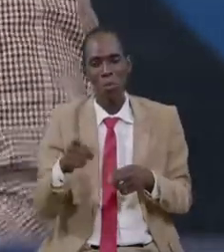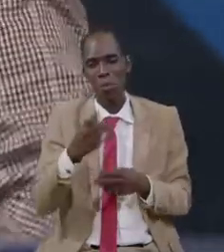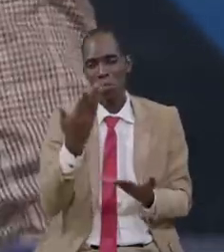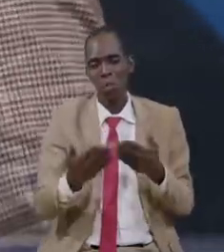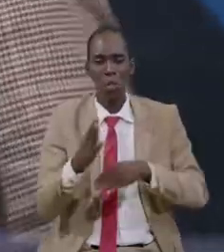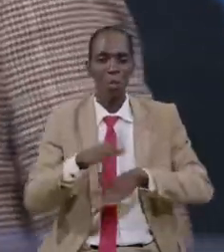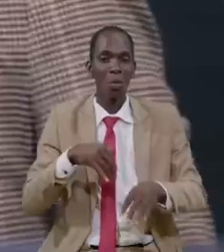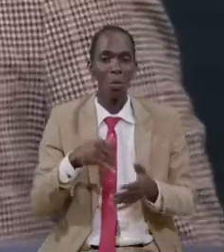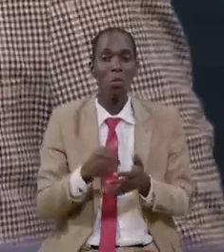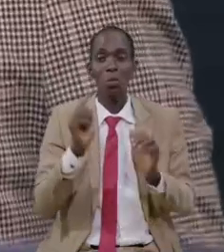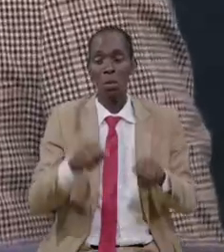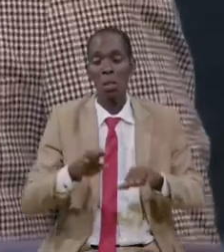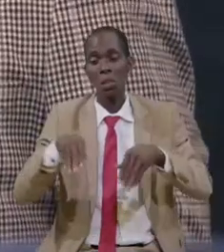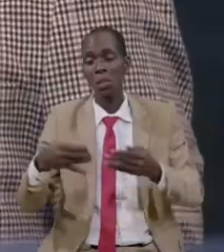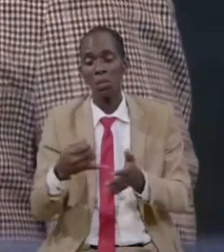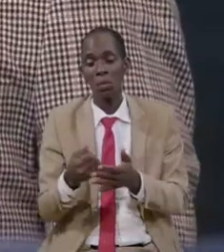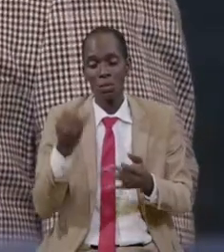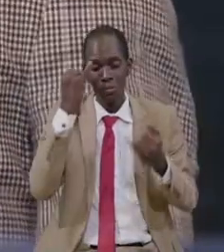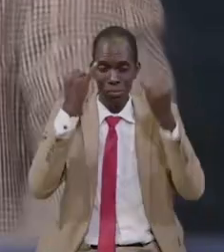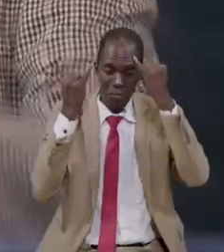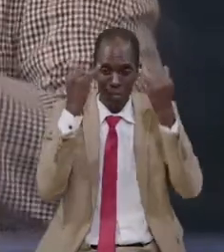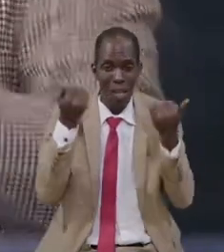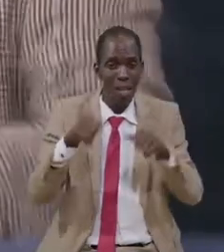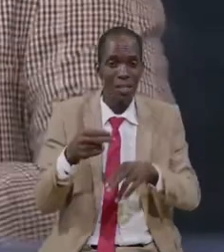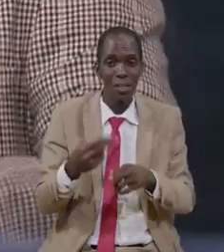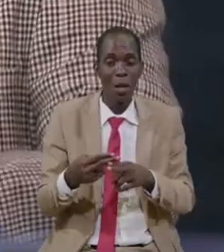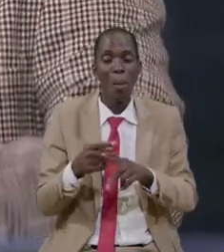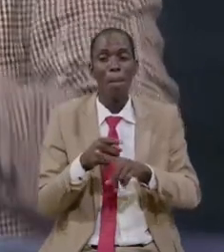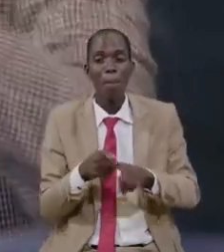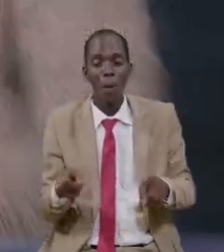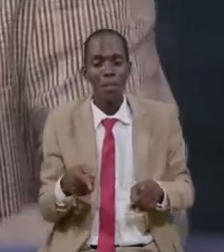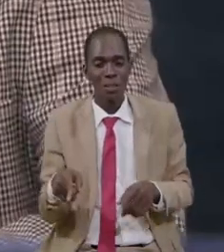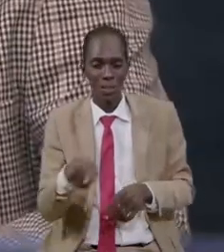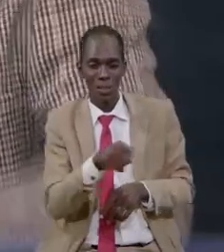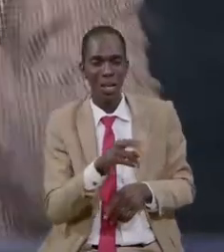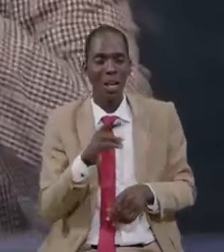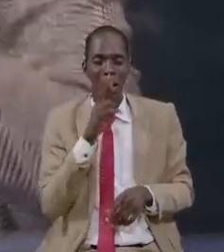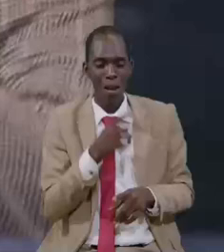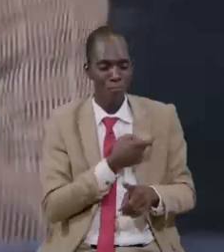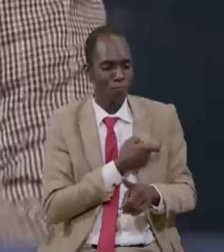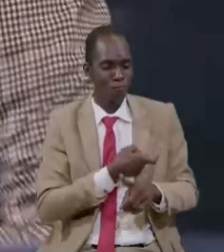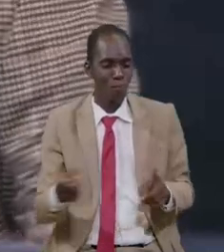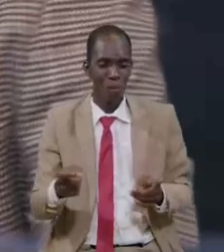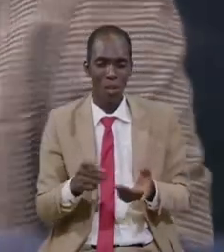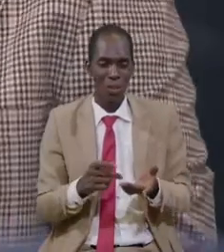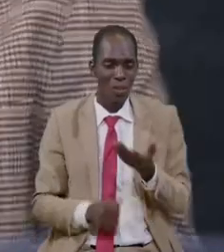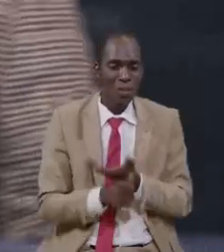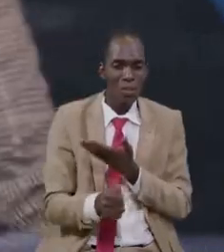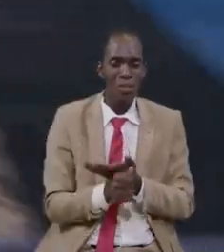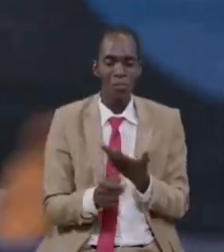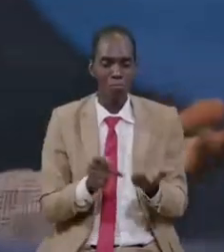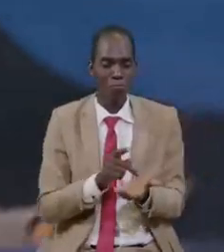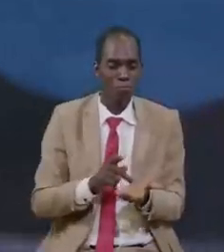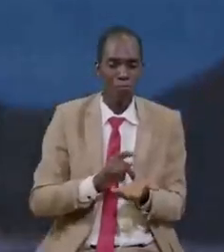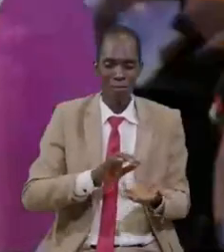vous pouvez appeler la tribune quel nom. Mais cela provient de ces feuilles